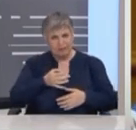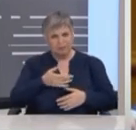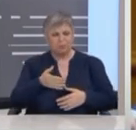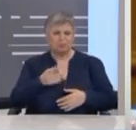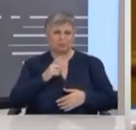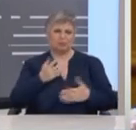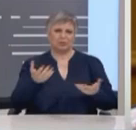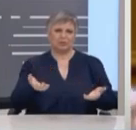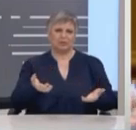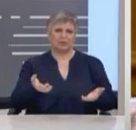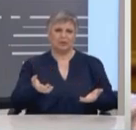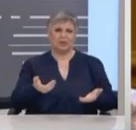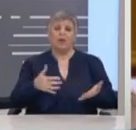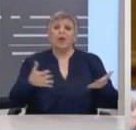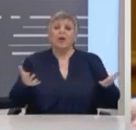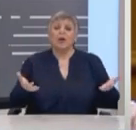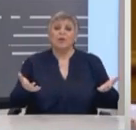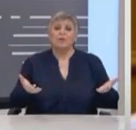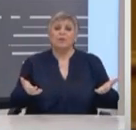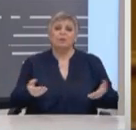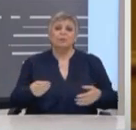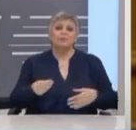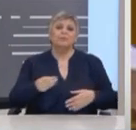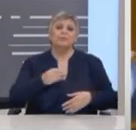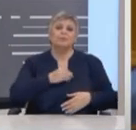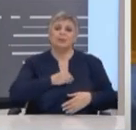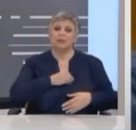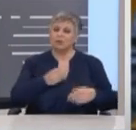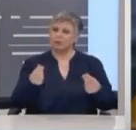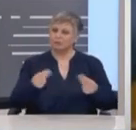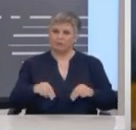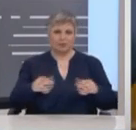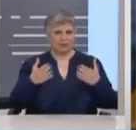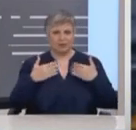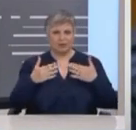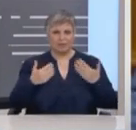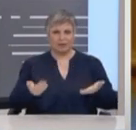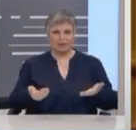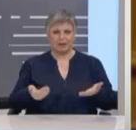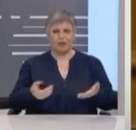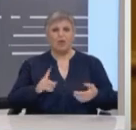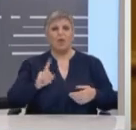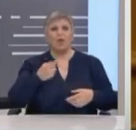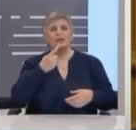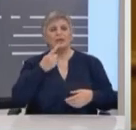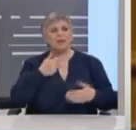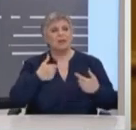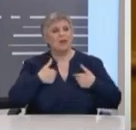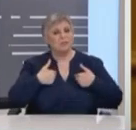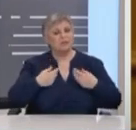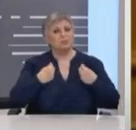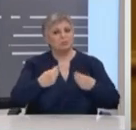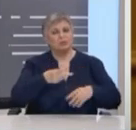λύση. Και αυτό είναι το μεγάλο θέμα. Όχι να παίρνουμε εύσημα, αλλά να έχουμε λύση. Αλλά πιστέψτε